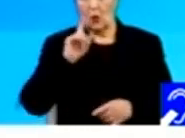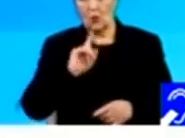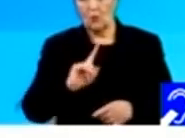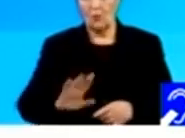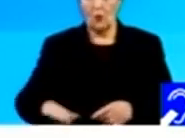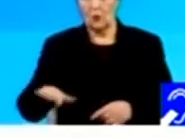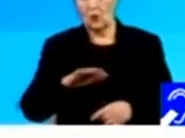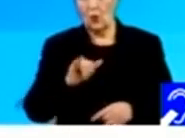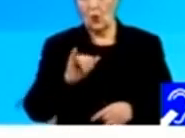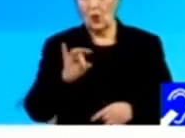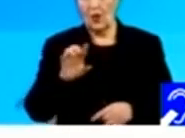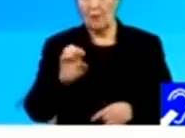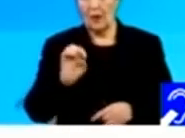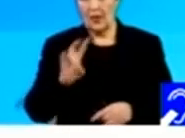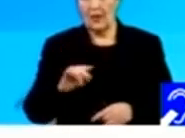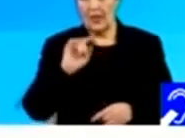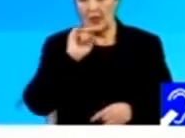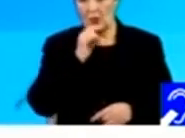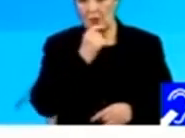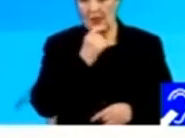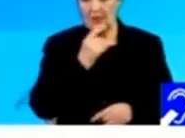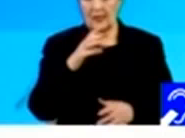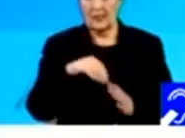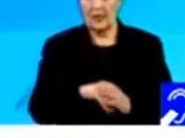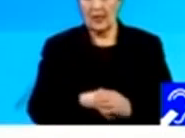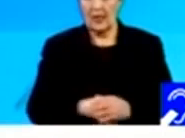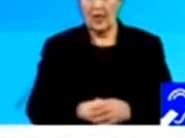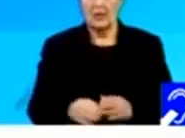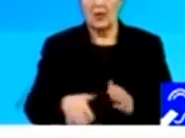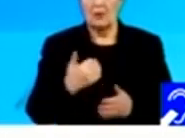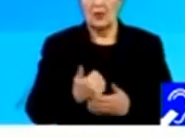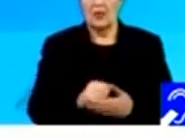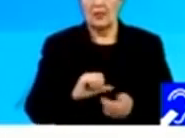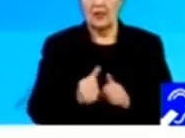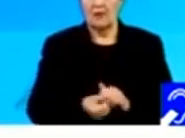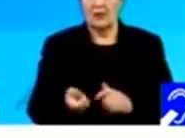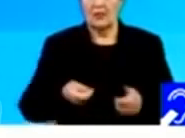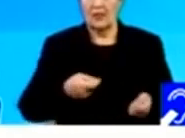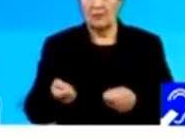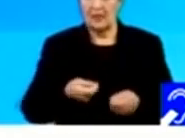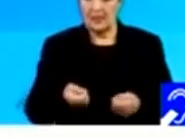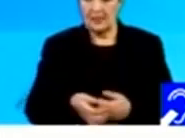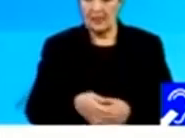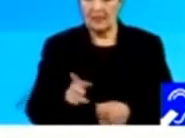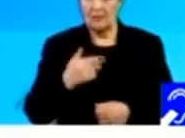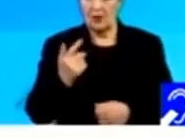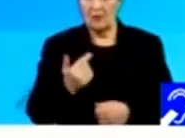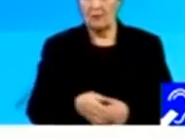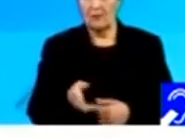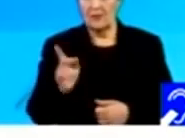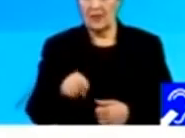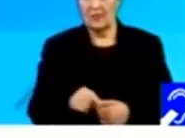urban. Dezvoltare economică integrată, o a treia prioritate, reforma administrativă, și aici vorbim despre